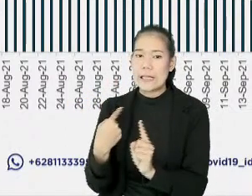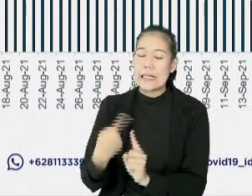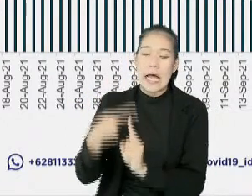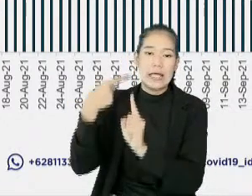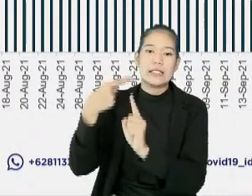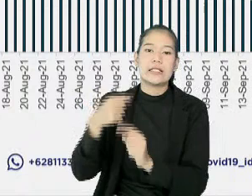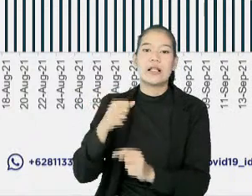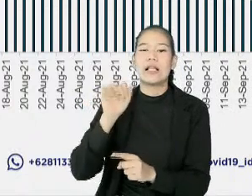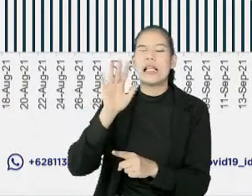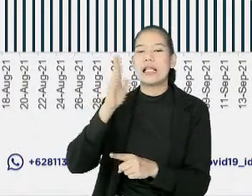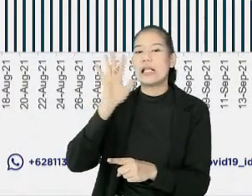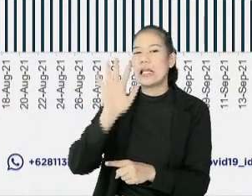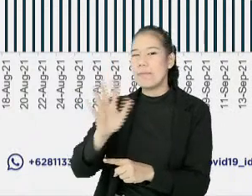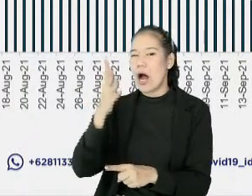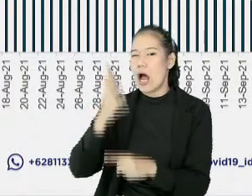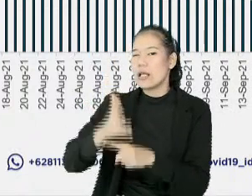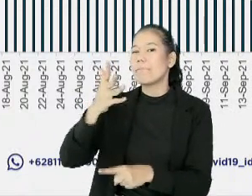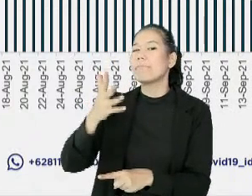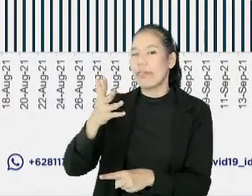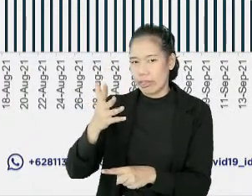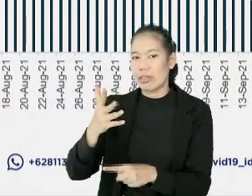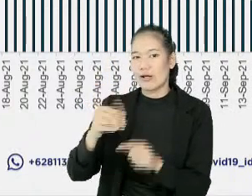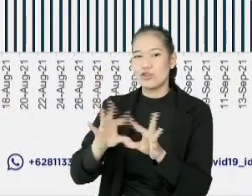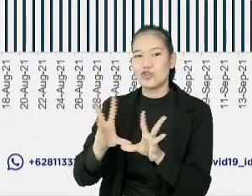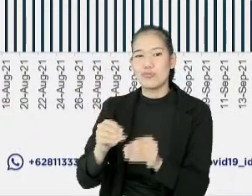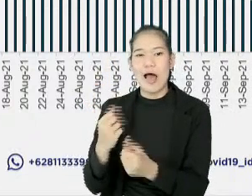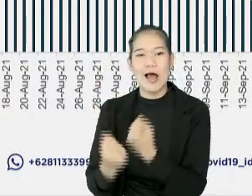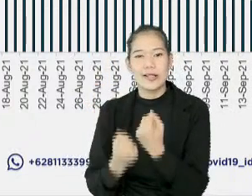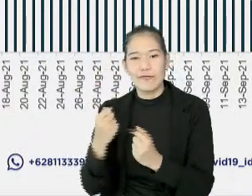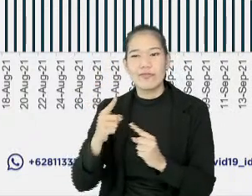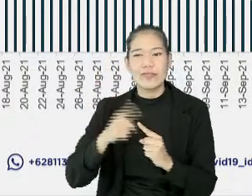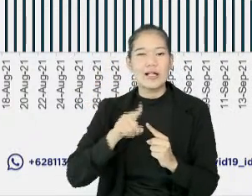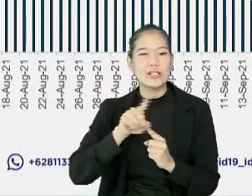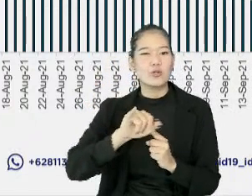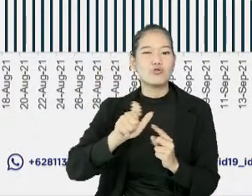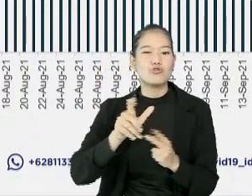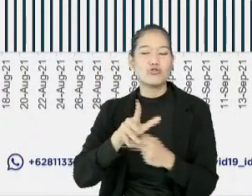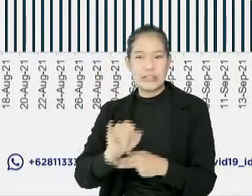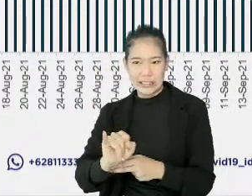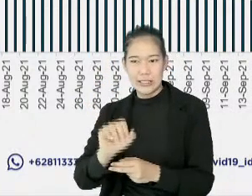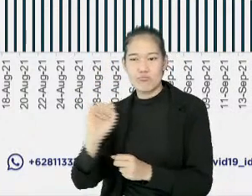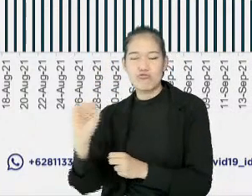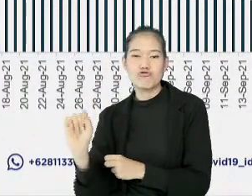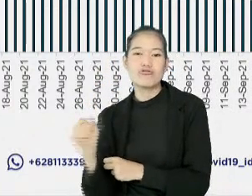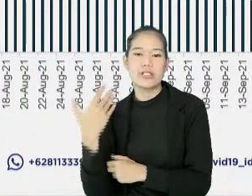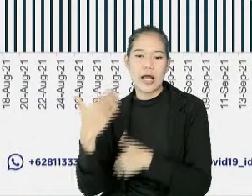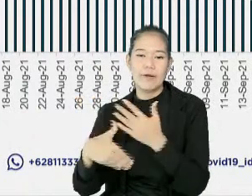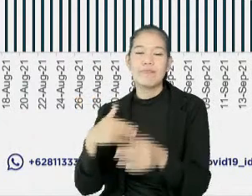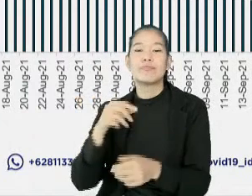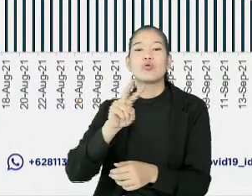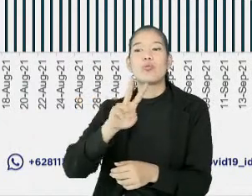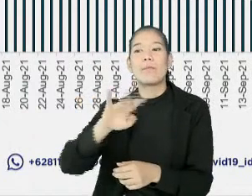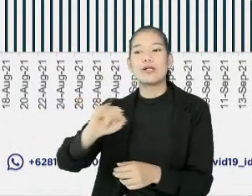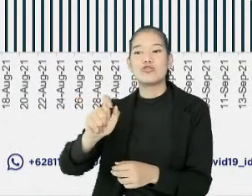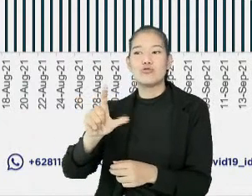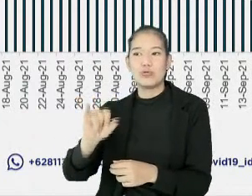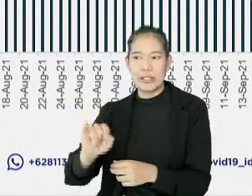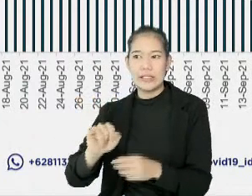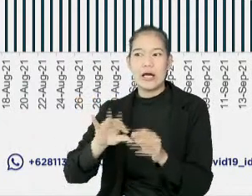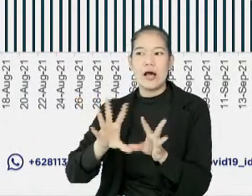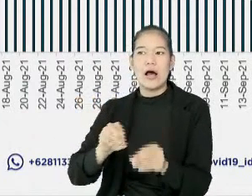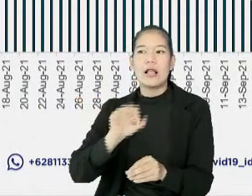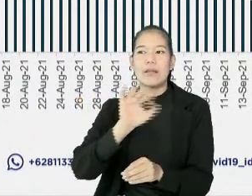sampai lima kali lipat dari jumlah kasus aktif yang ada di tanggal 1juni puncaknya tanggal 24juli diangkat